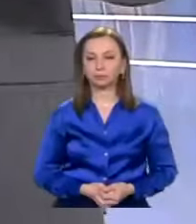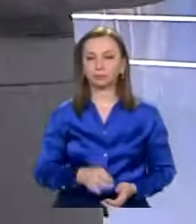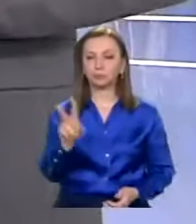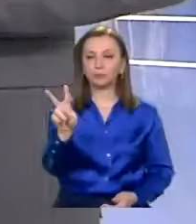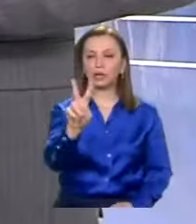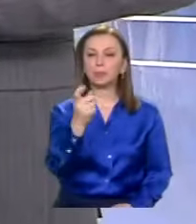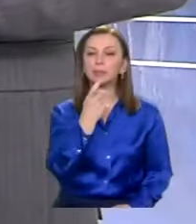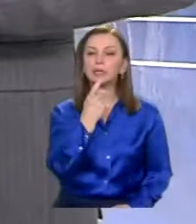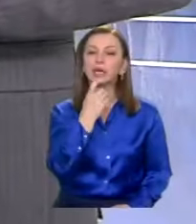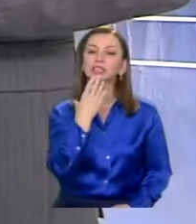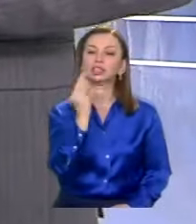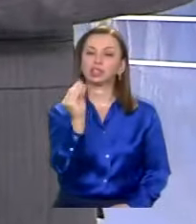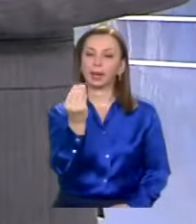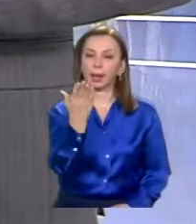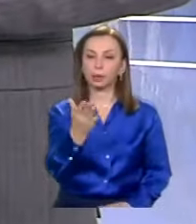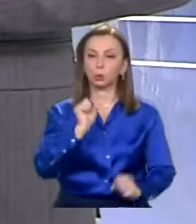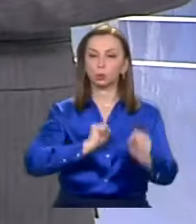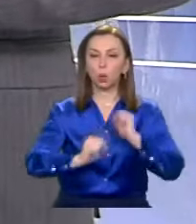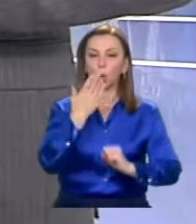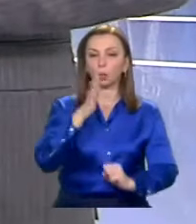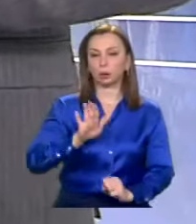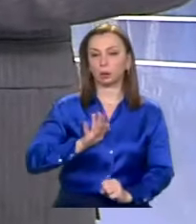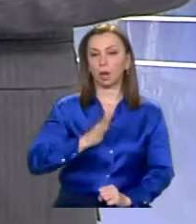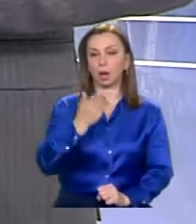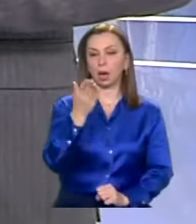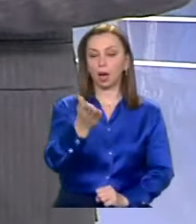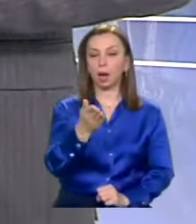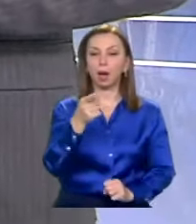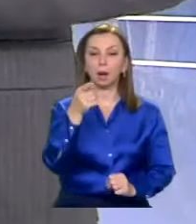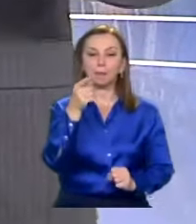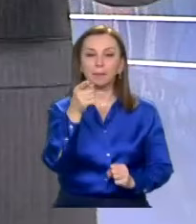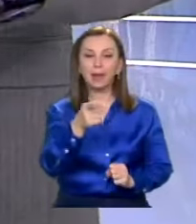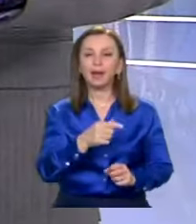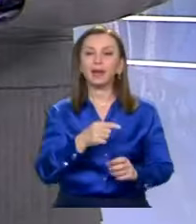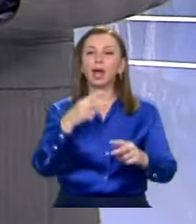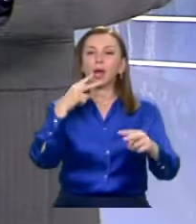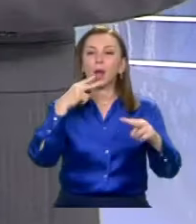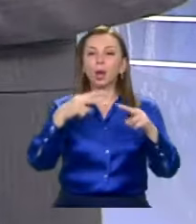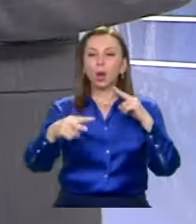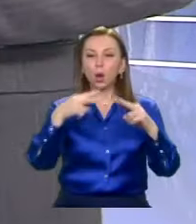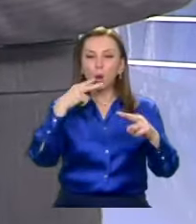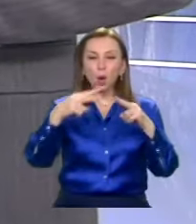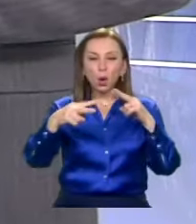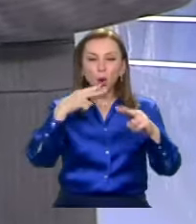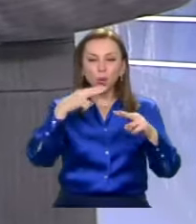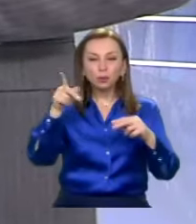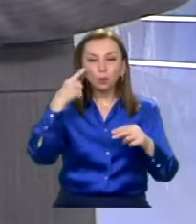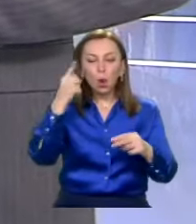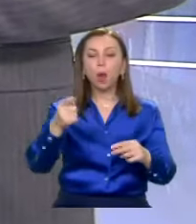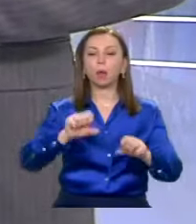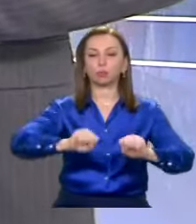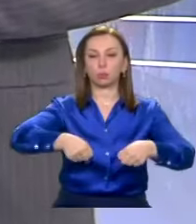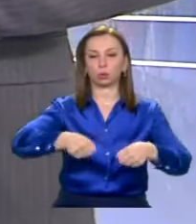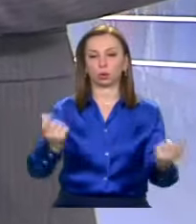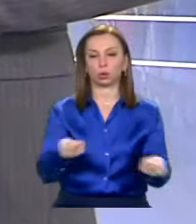Doğa 20 yaşındaydı Ata Emre Akman. Üniversite öğrencisiydi ve harçlığını çıkarmak için bir restoran zincirinde motokurye olarak